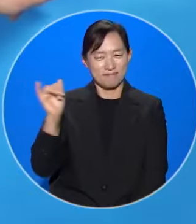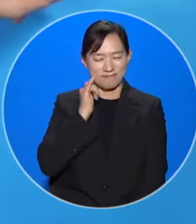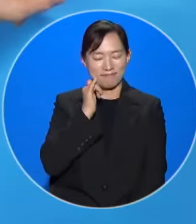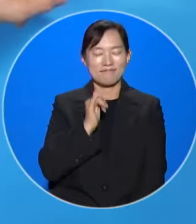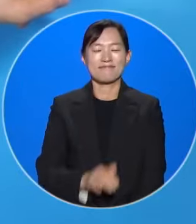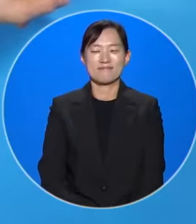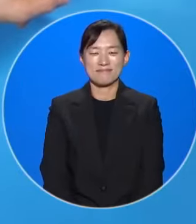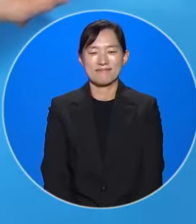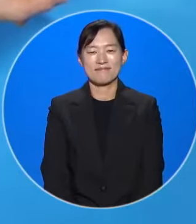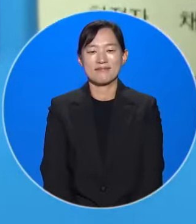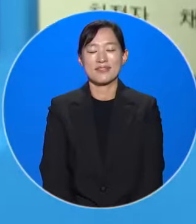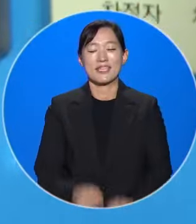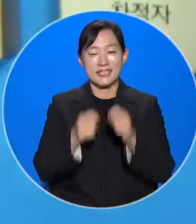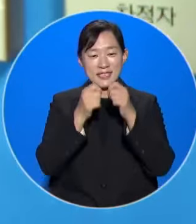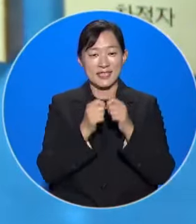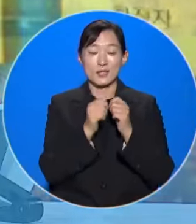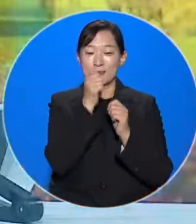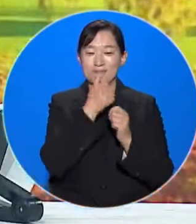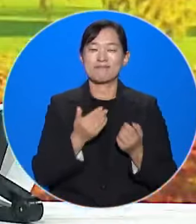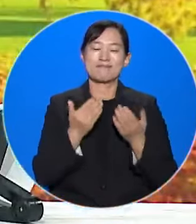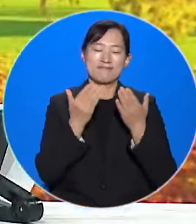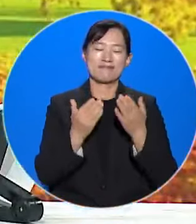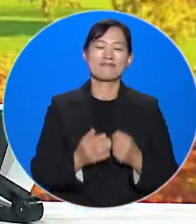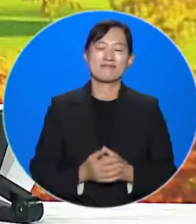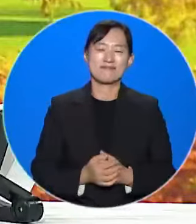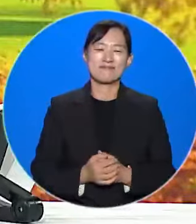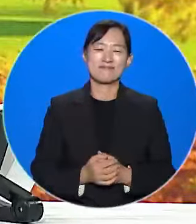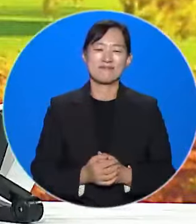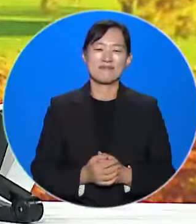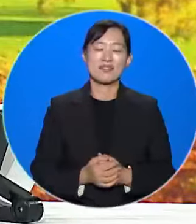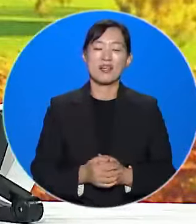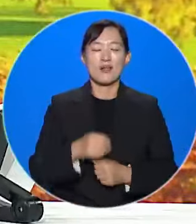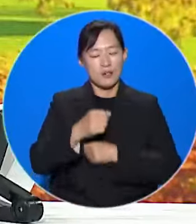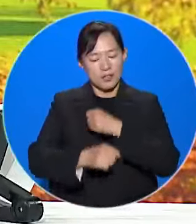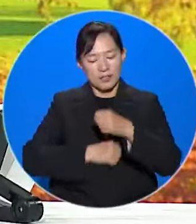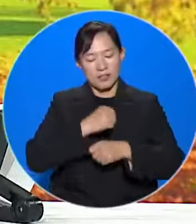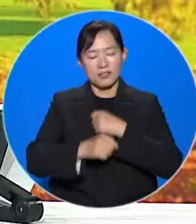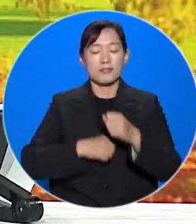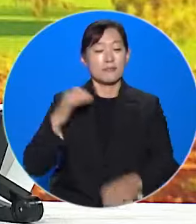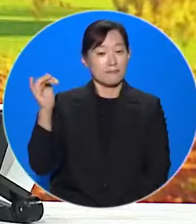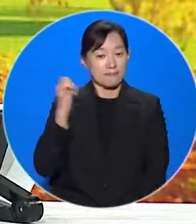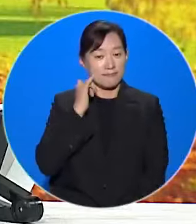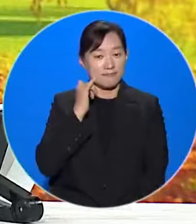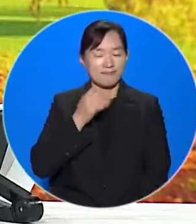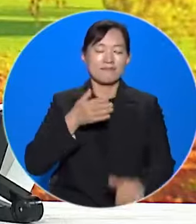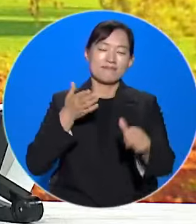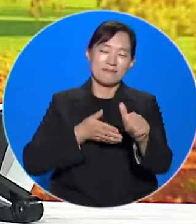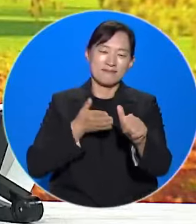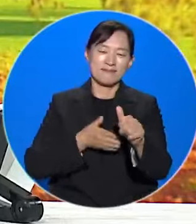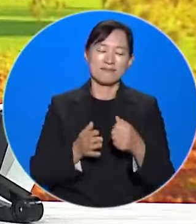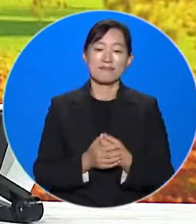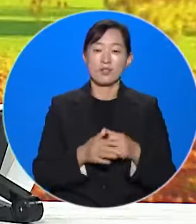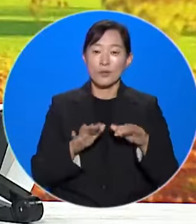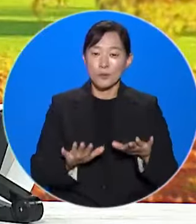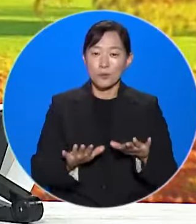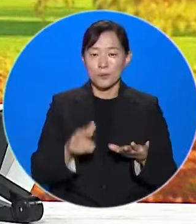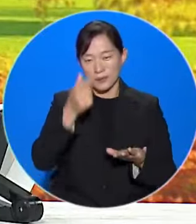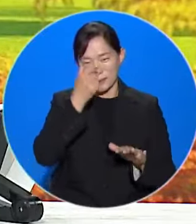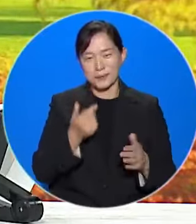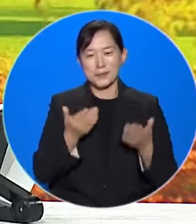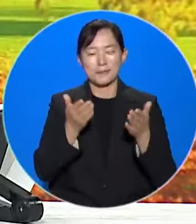1522-5221로 연락 주시면 자세한 안내를 도와드리겠습니다. 언제든지 연락 주시기를 바랍니다. 그럼 오늘도